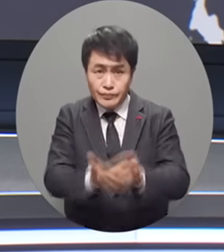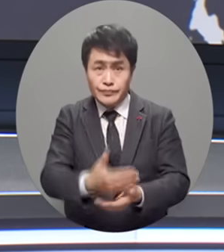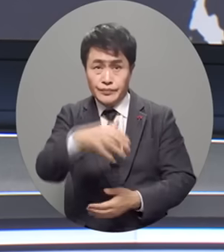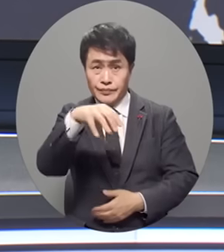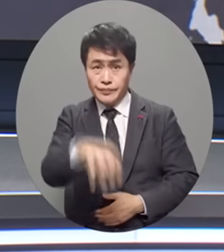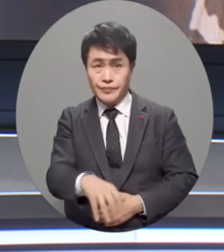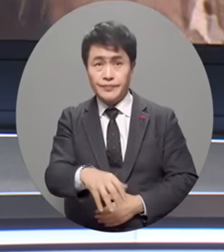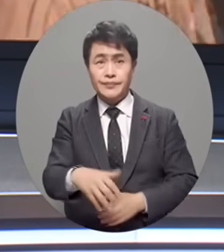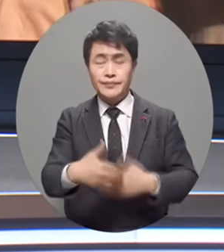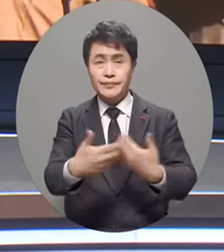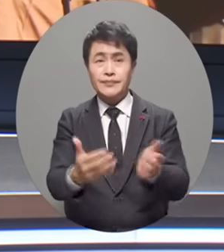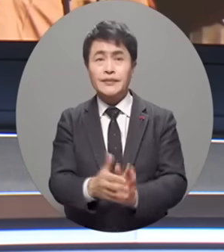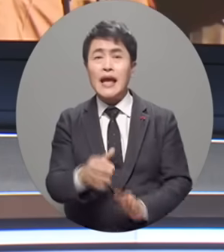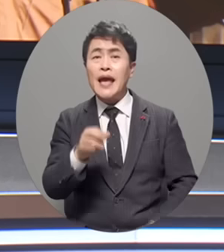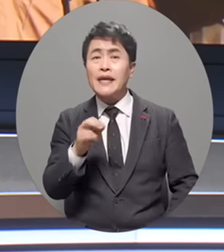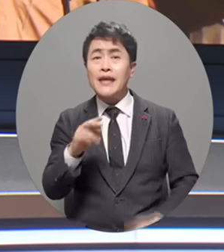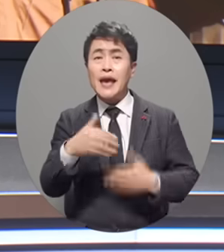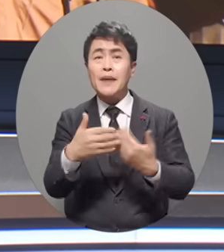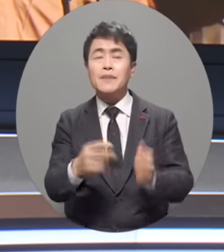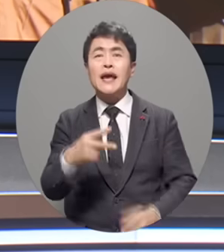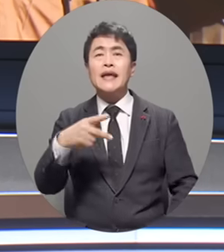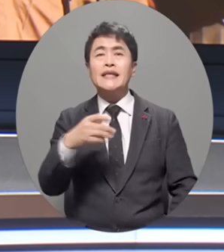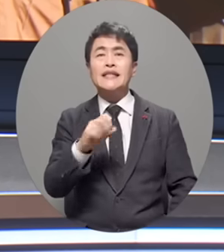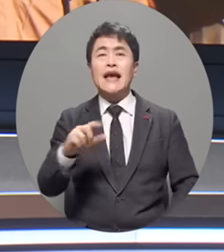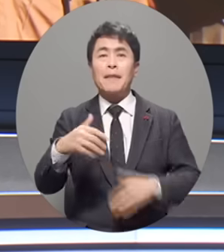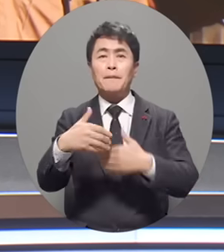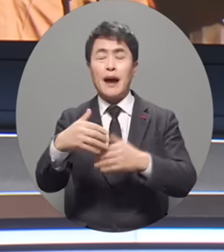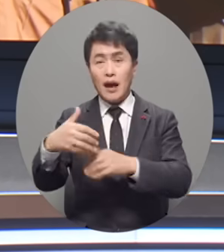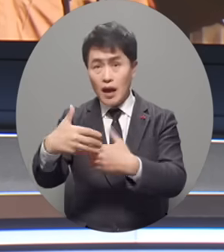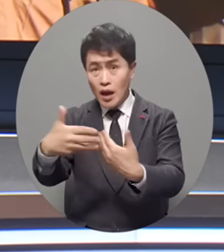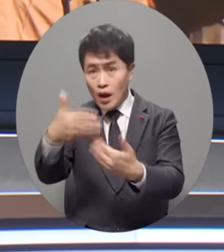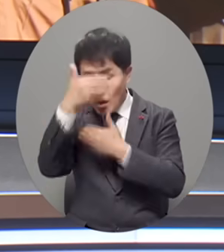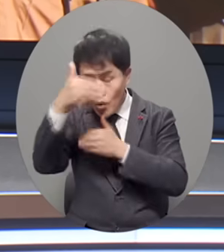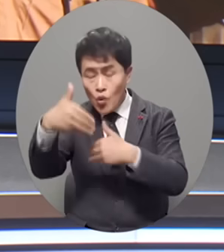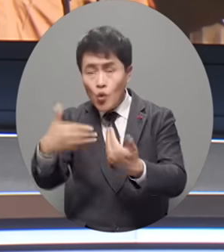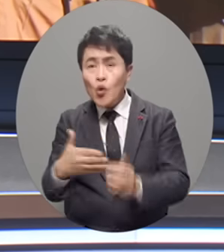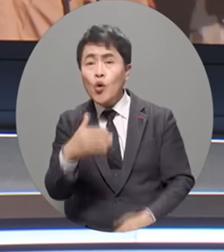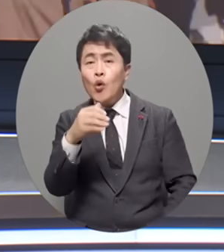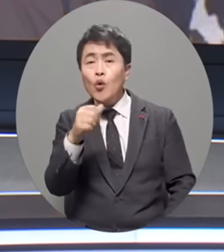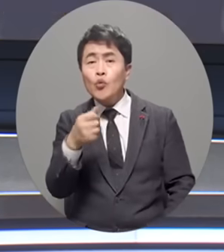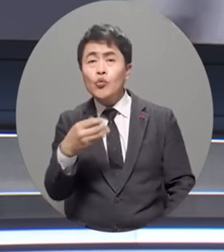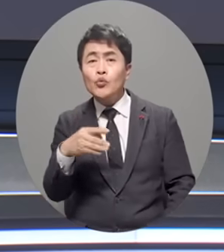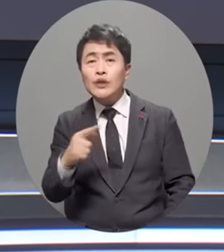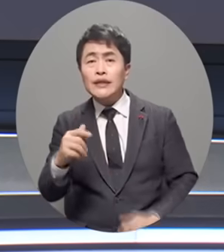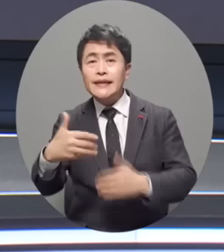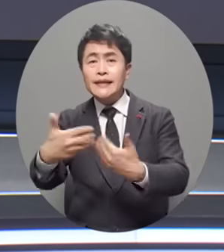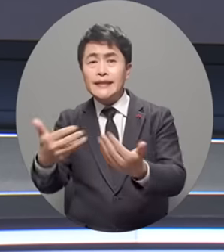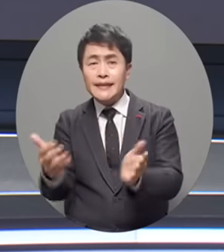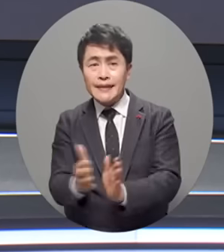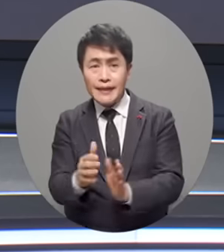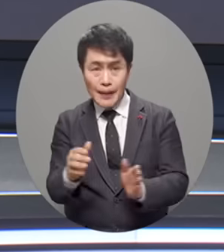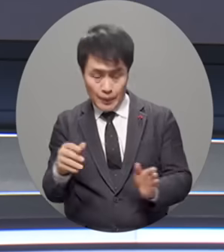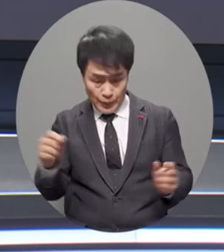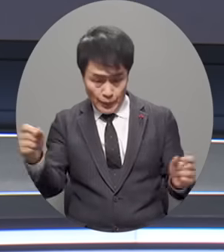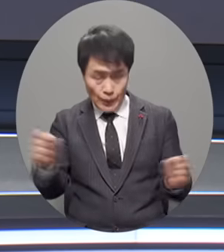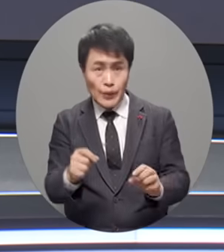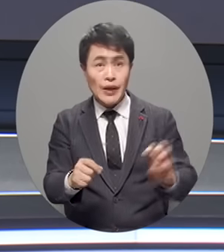하지만 예멘의 시아파 무장세력 후티의 세력권이기도 합니다. 폭